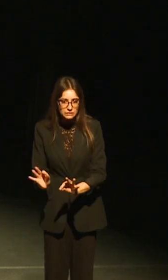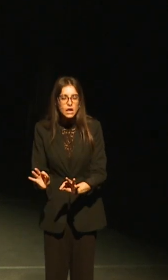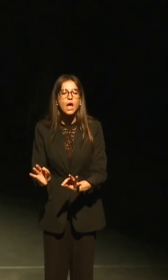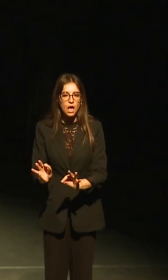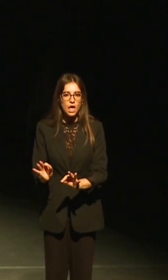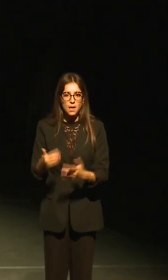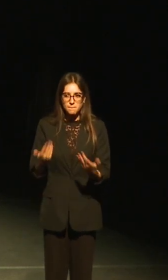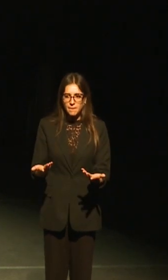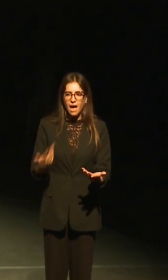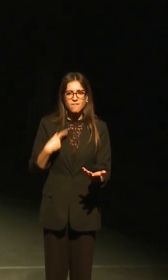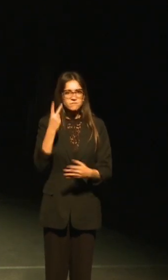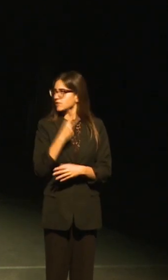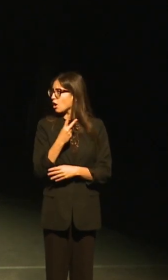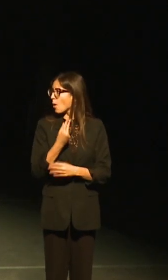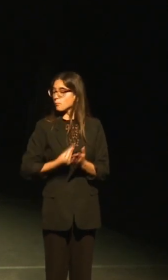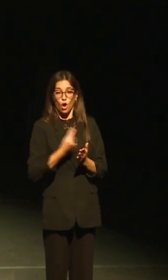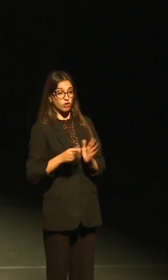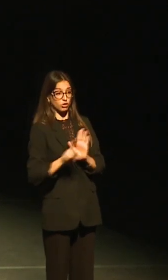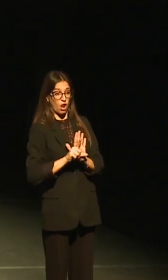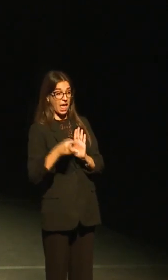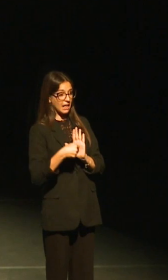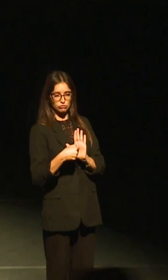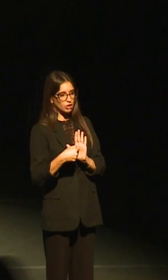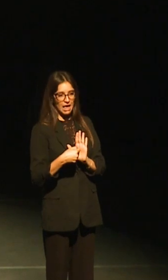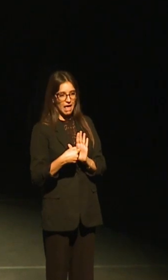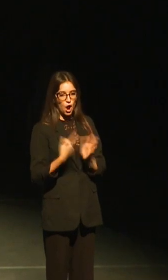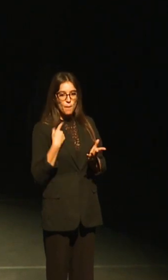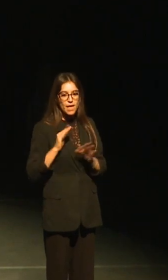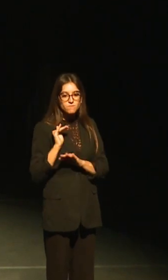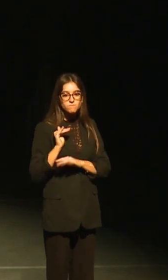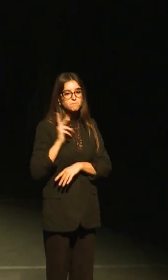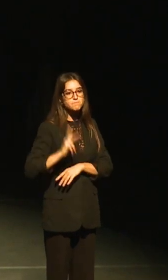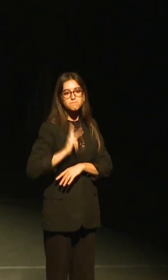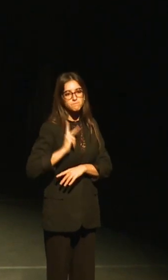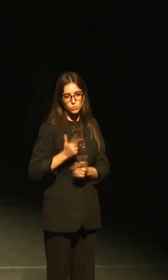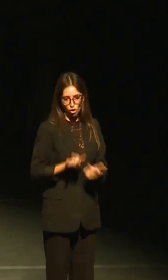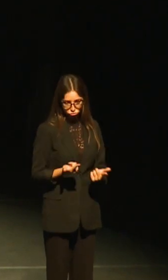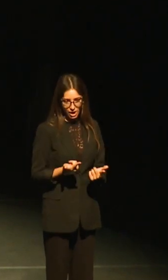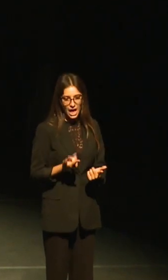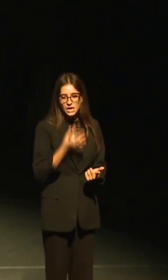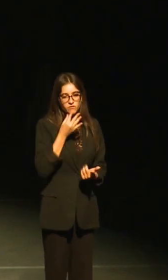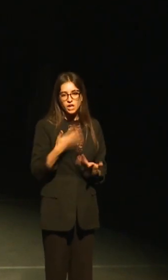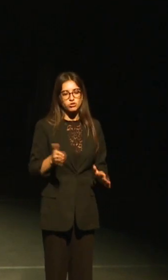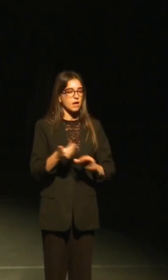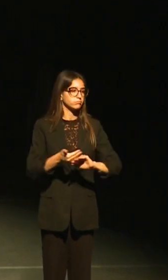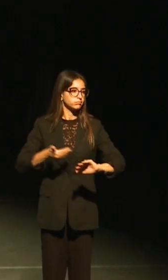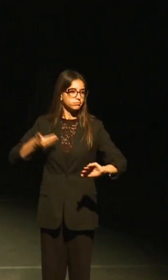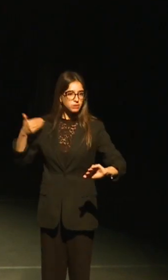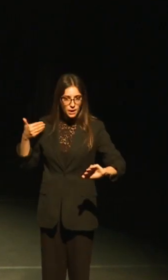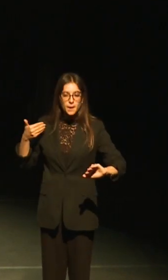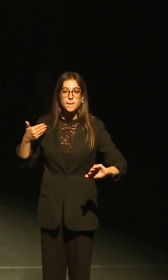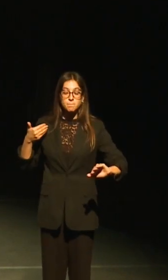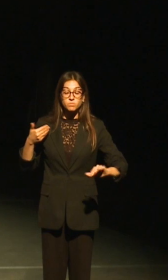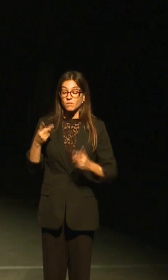Eh sì ma era un progetto di legge che non aveva nessuna speranza di essere cioè diciamo che era una cosa lontanissima chiaro che le unioni civili